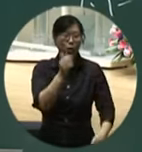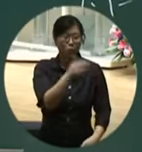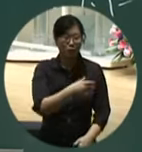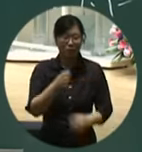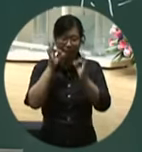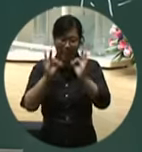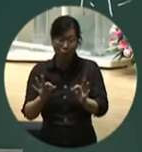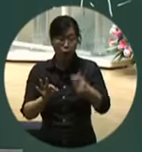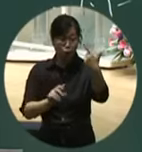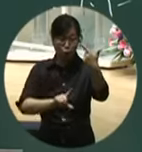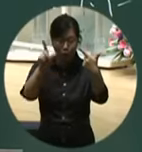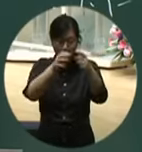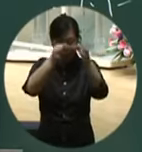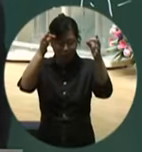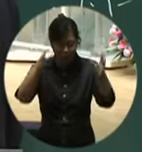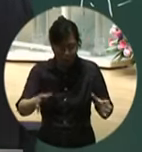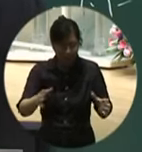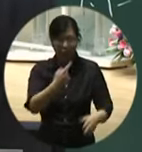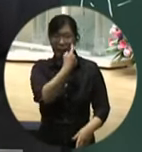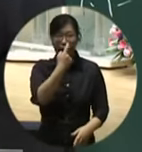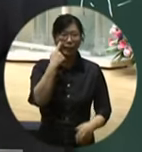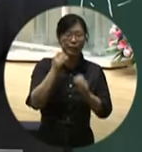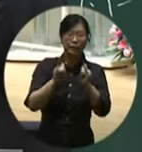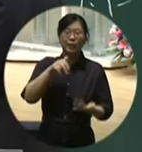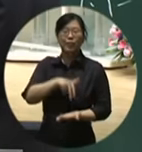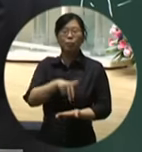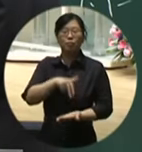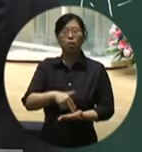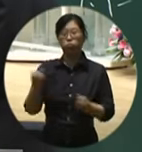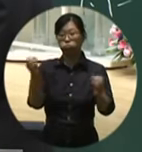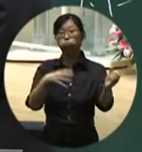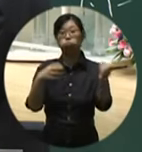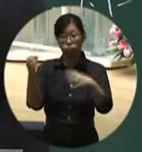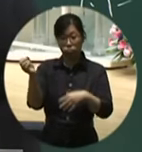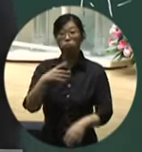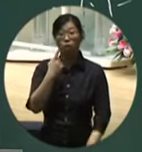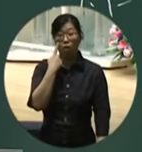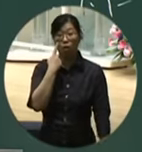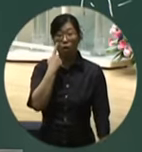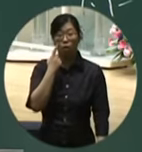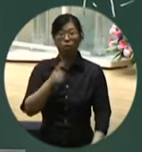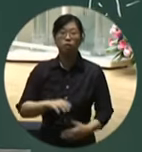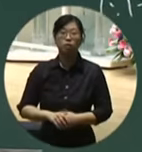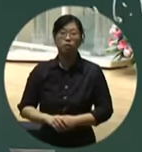the 6 days, let the form of witnesses take place. 혹시 여러분 교회에